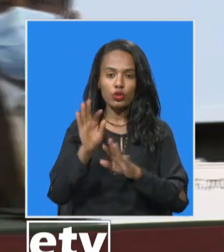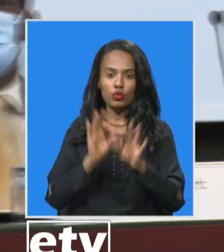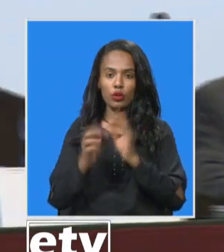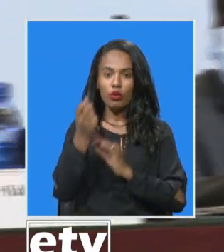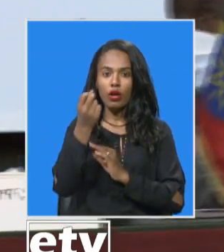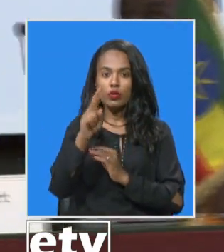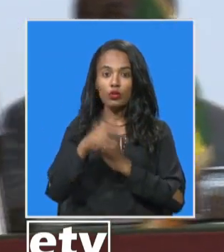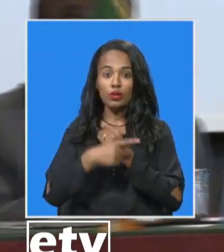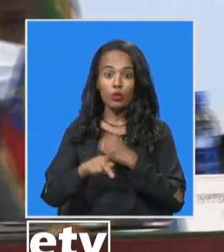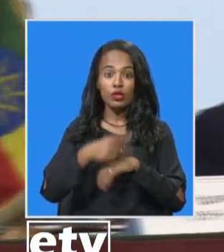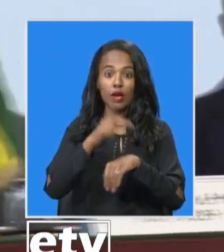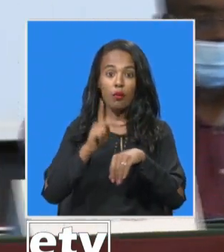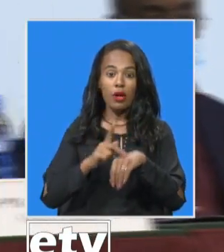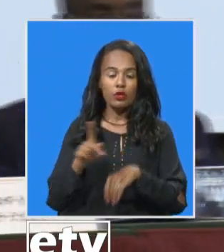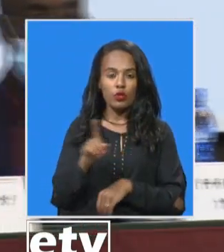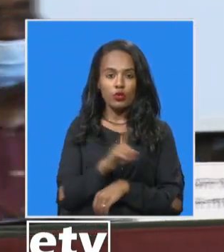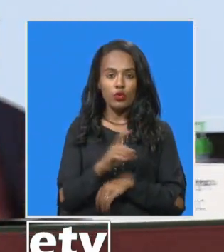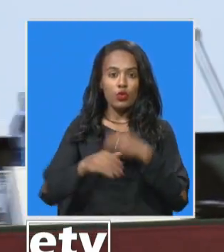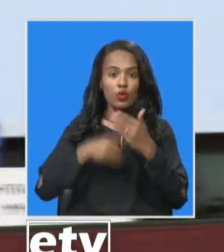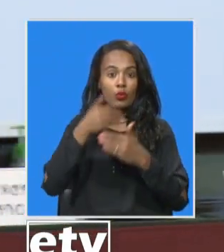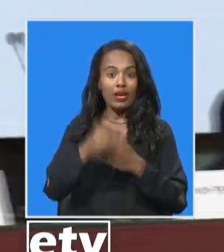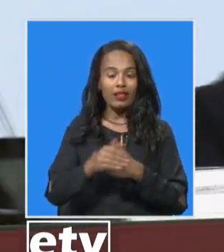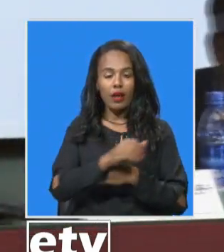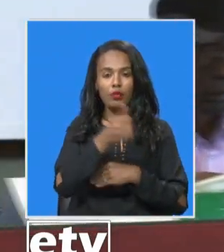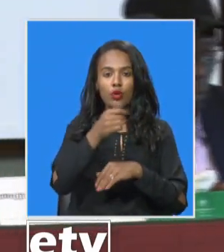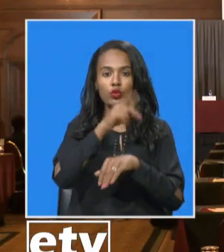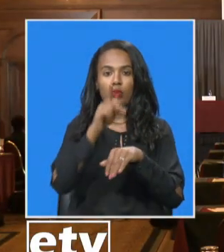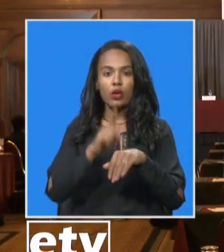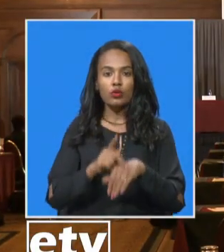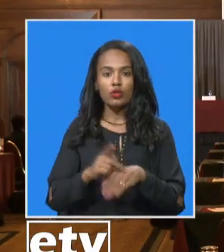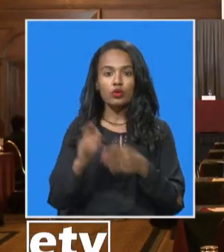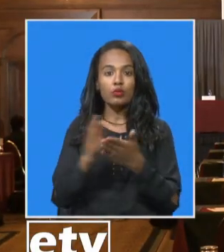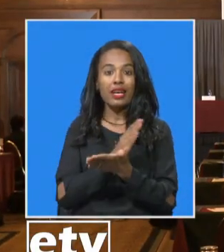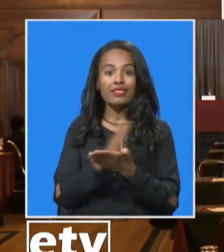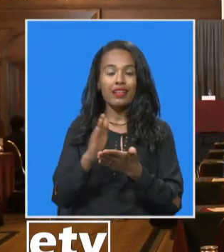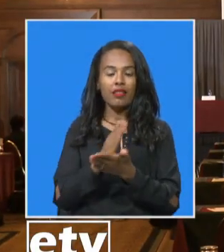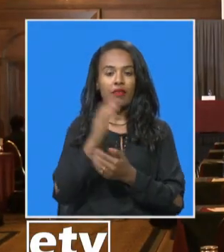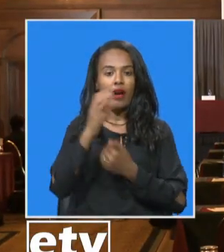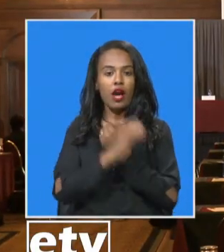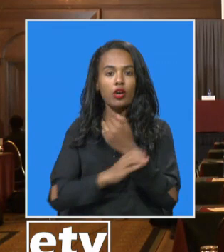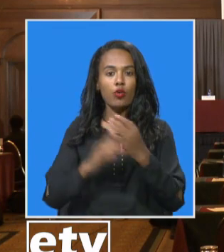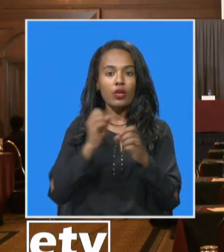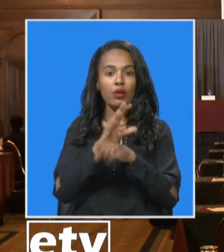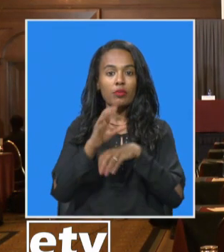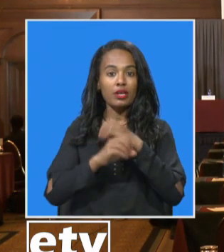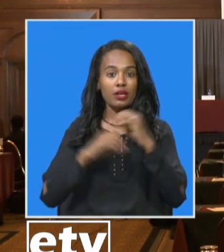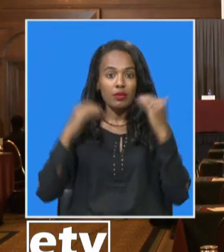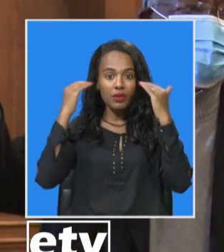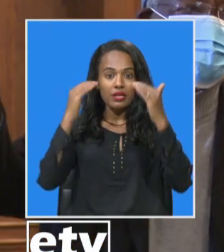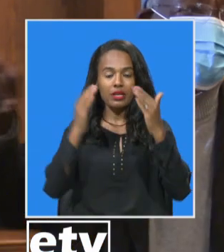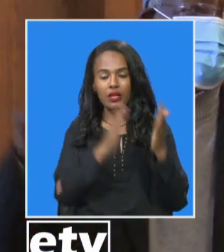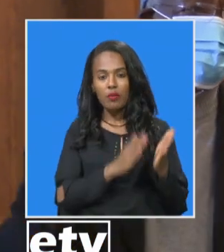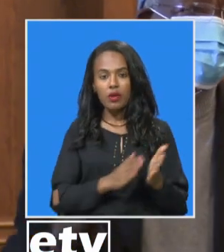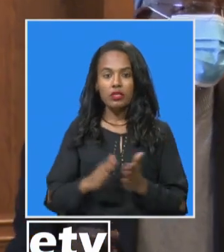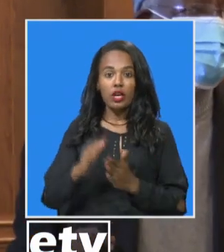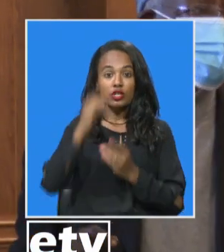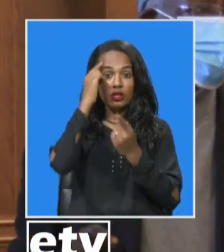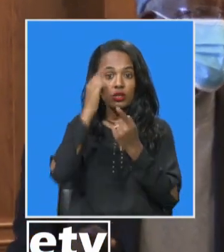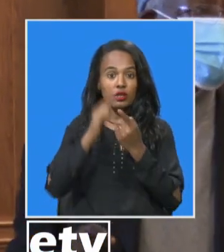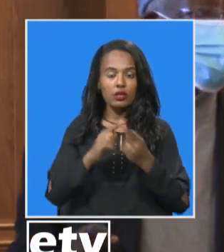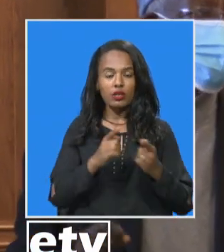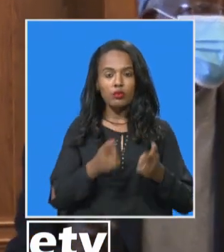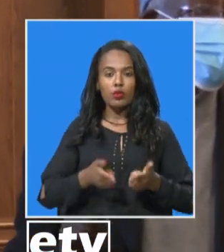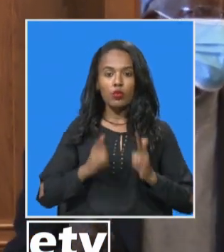12 የፖለቲካ ፓርቲዎች ሲሆኑ በቀጣይም ሌሎች ፓርቲዎችን የሚያሳተፈ ሀገራዊ የምክክር መድረክ ለማዘጋጀት እቅድ